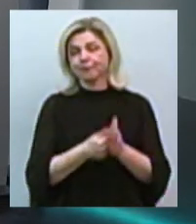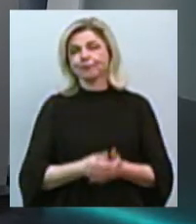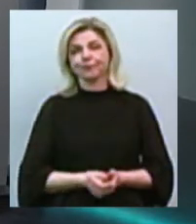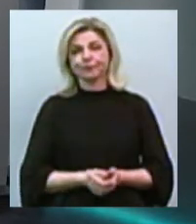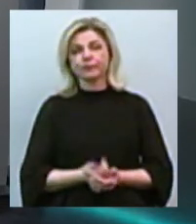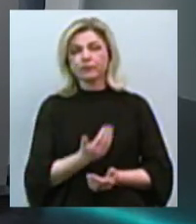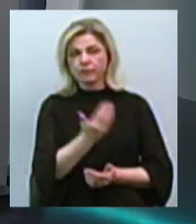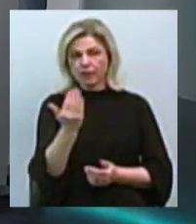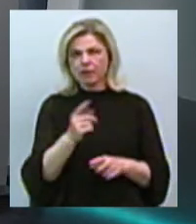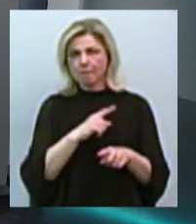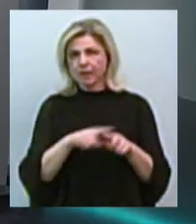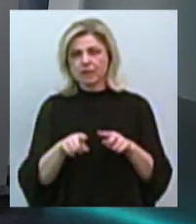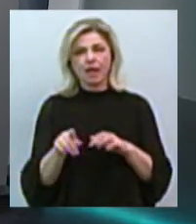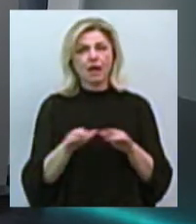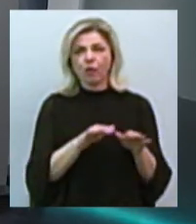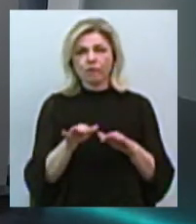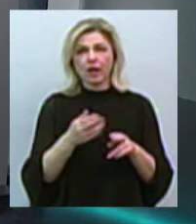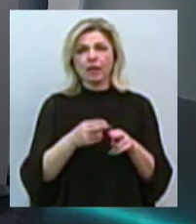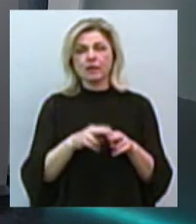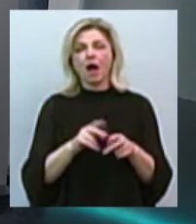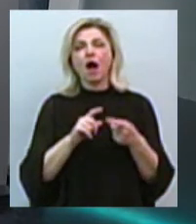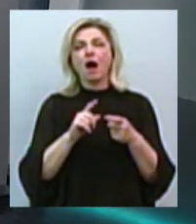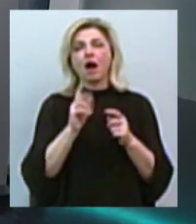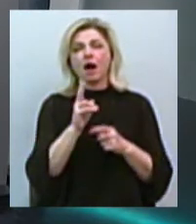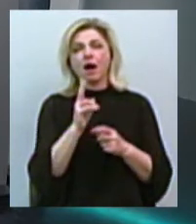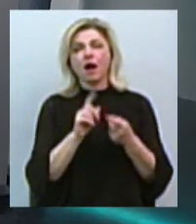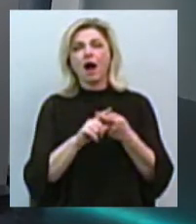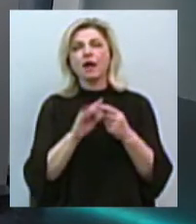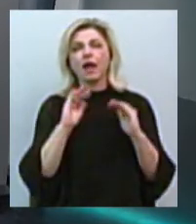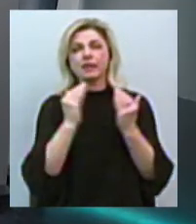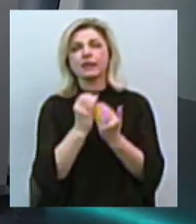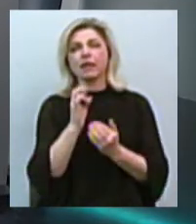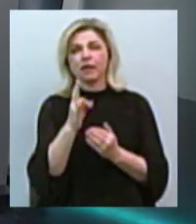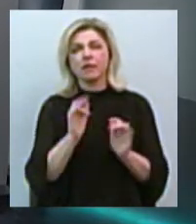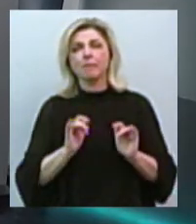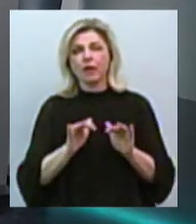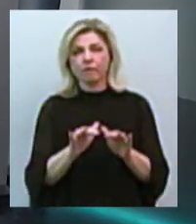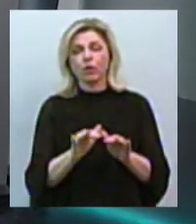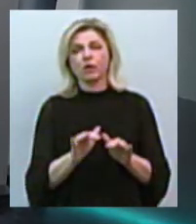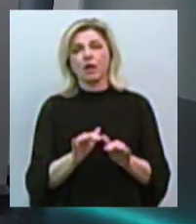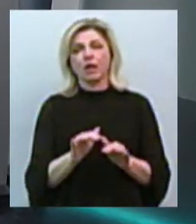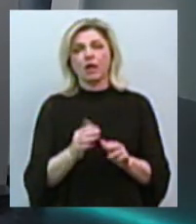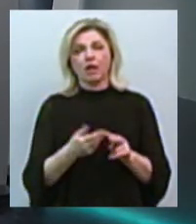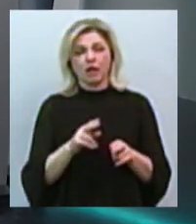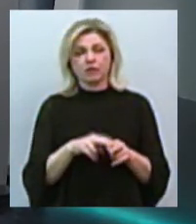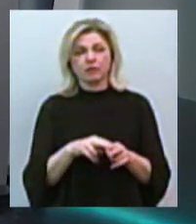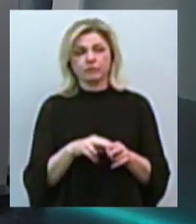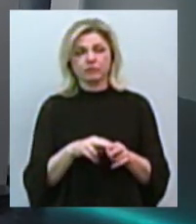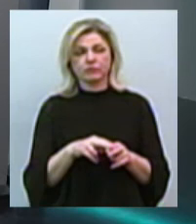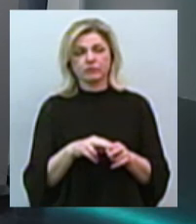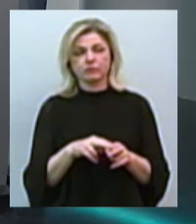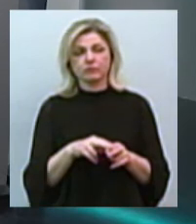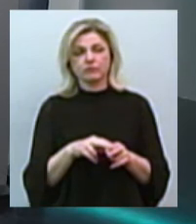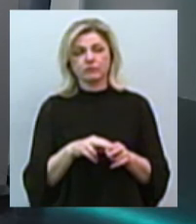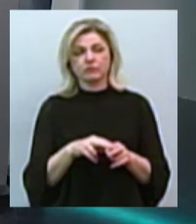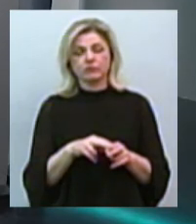они быстро отреагировали вот этими карантинными мероприятиями, захватив в самом-самом начале это экспоненты ситуацию в